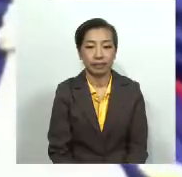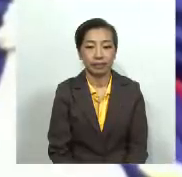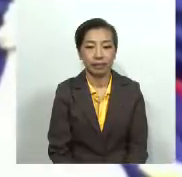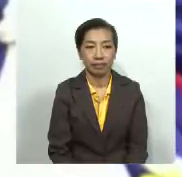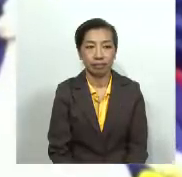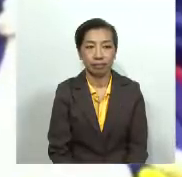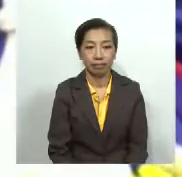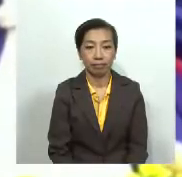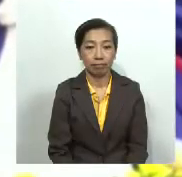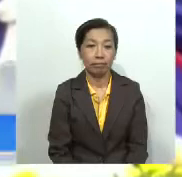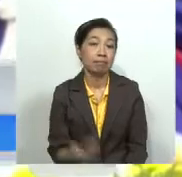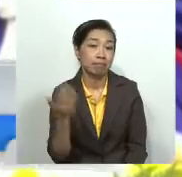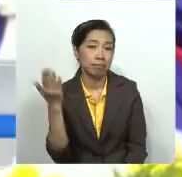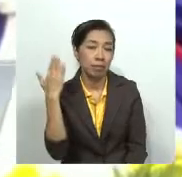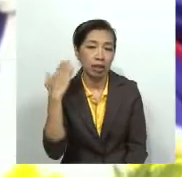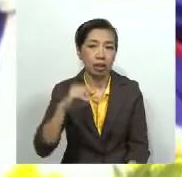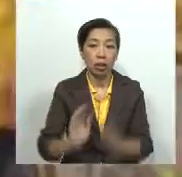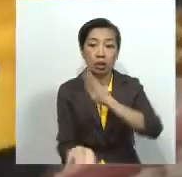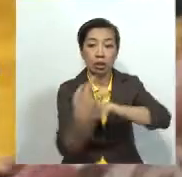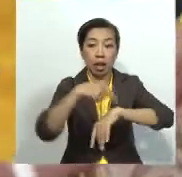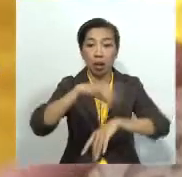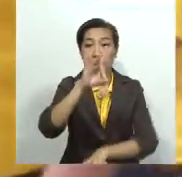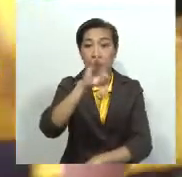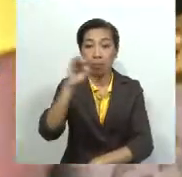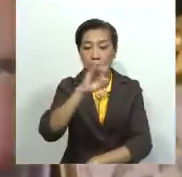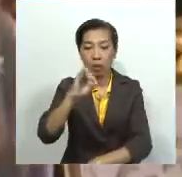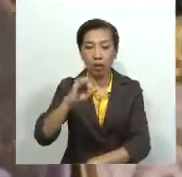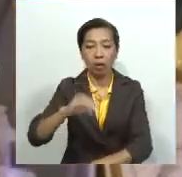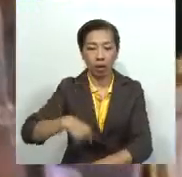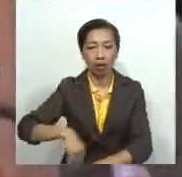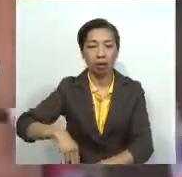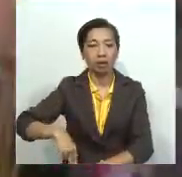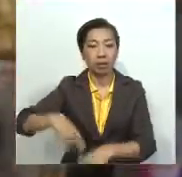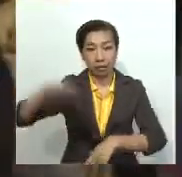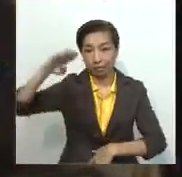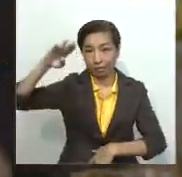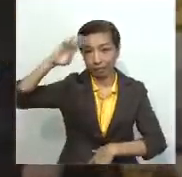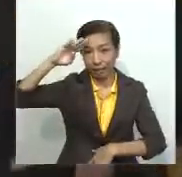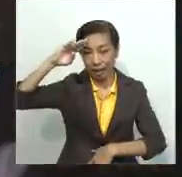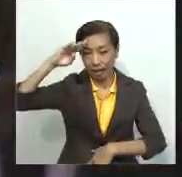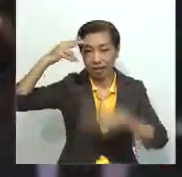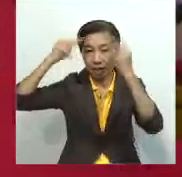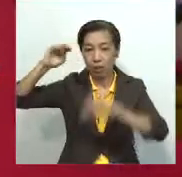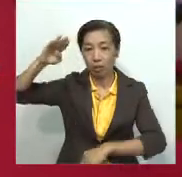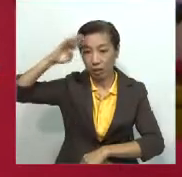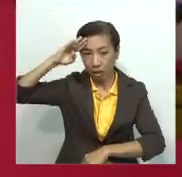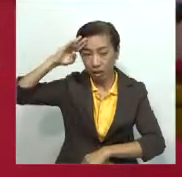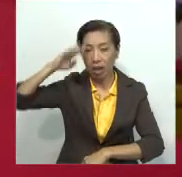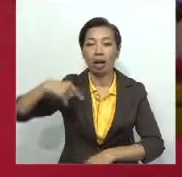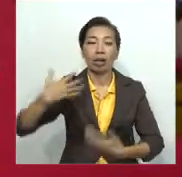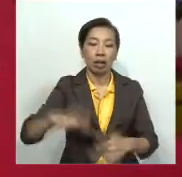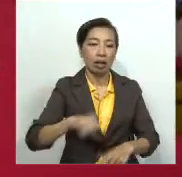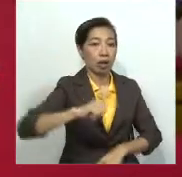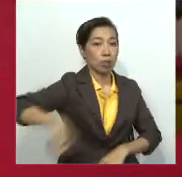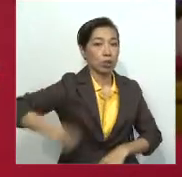ครับย้อนกลับไปนะครับเมื่อช่วงเวลาประมาณ8นาฬิกาครับพลเอกประยุทธ์จันทร์โอชานายกรัฐมนตรีของไทยและสมเด็จฮุนเซนนายกรัฐมนตรีกัมพูช